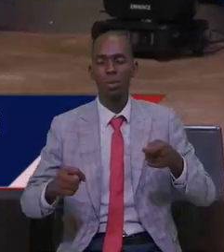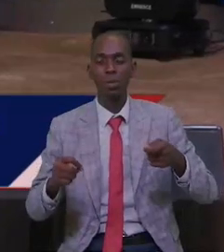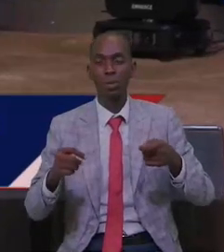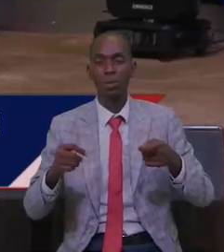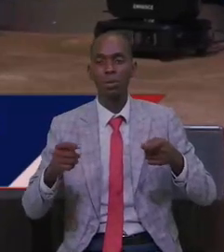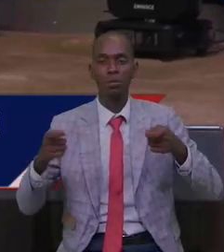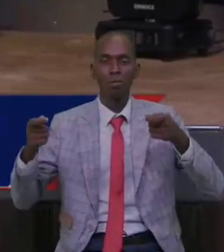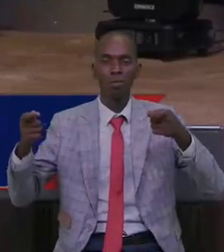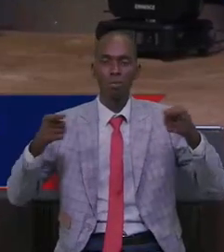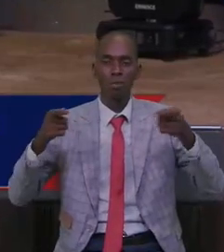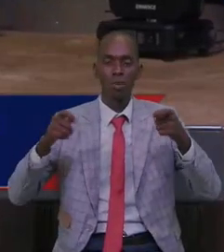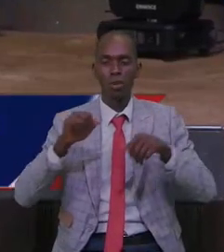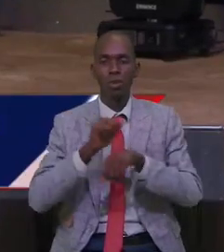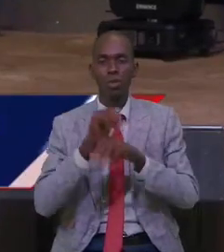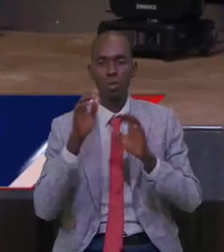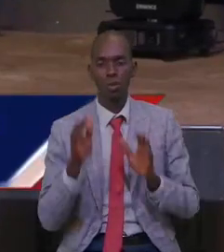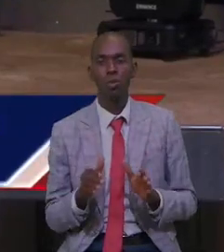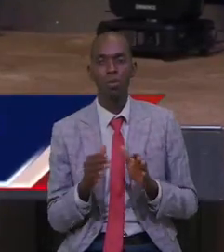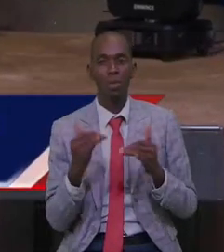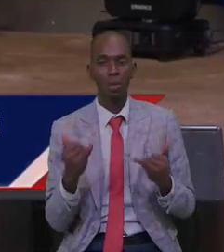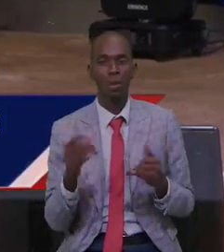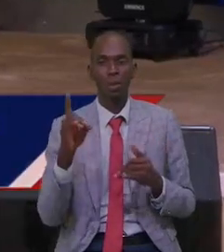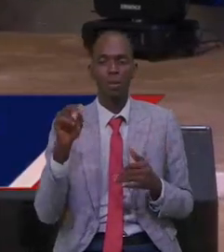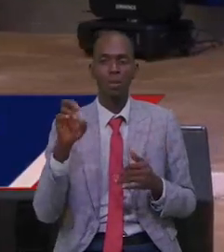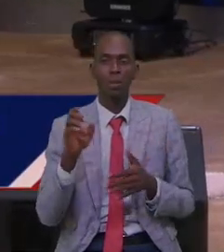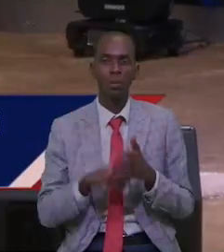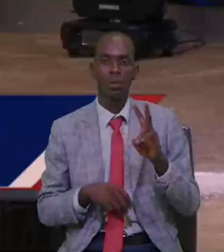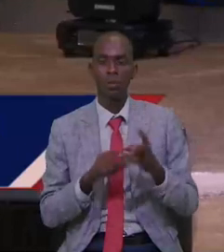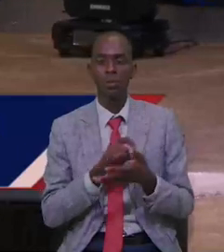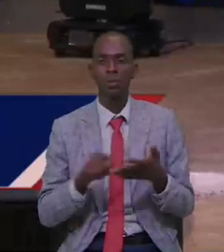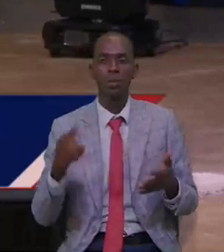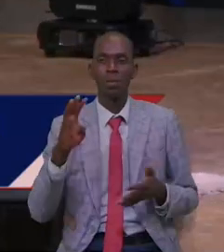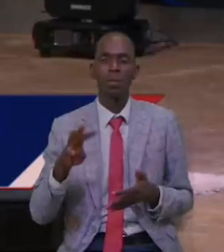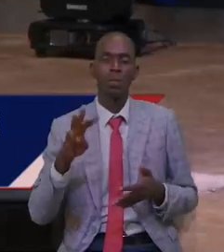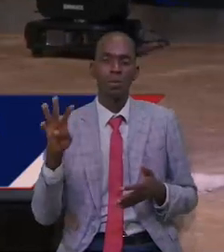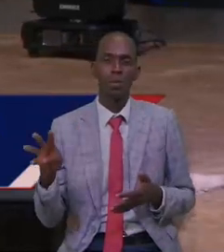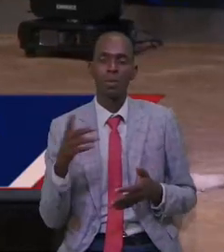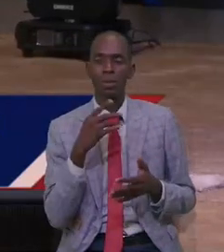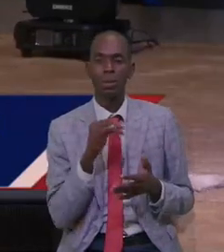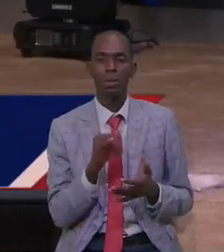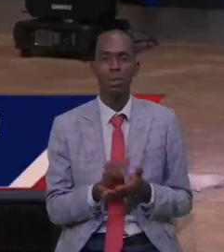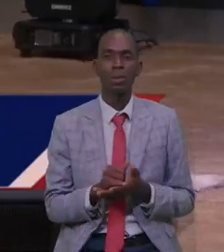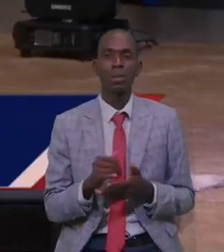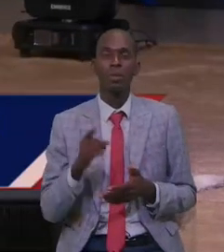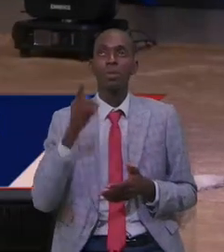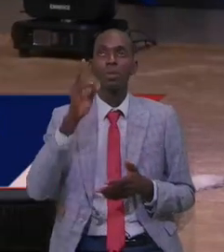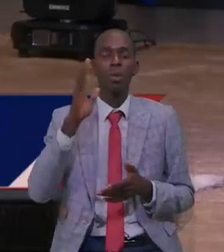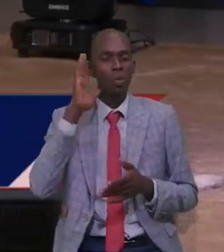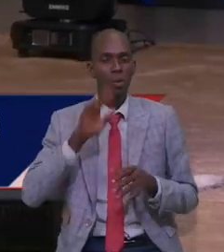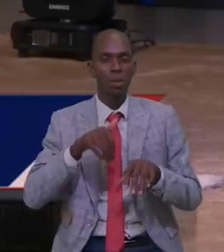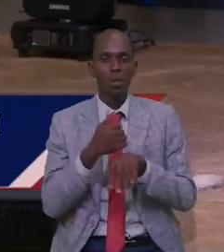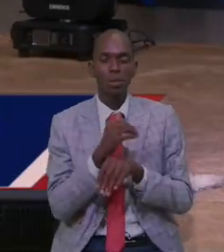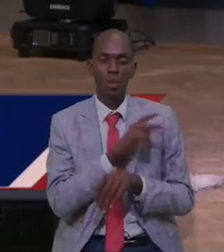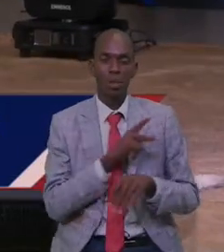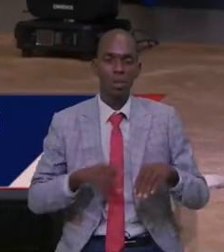souveraine. Dans le temps de ces rois, le Dieu des cieux suscitera un royaume qui